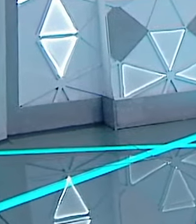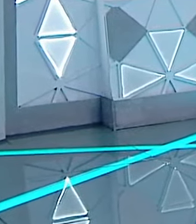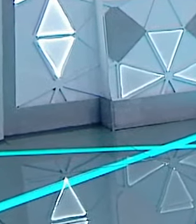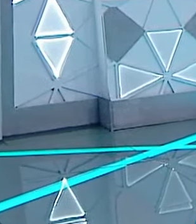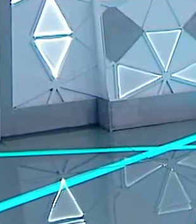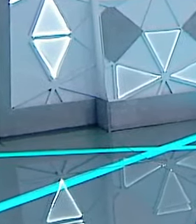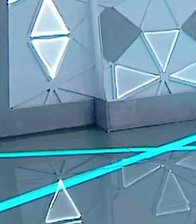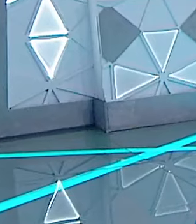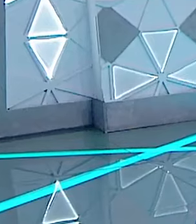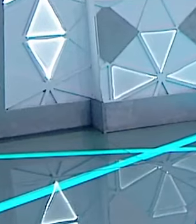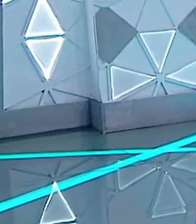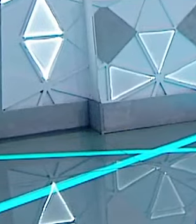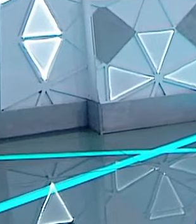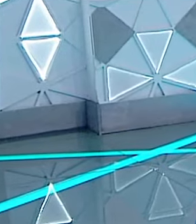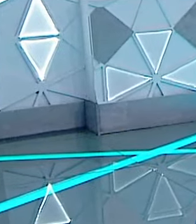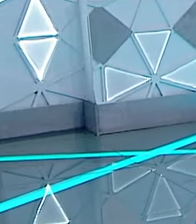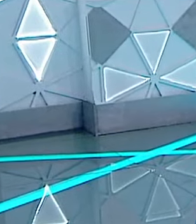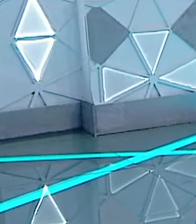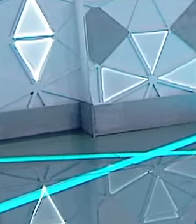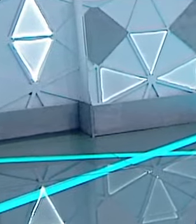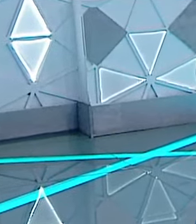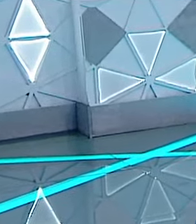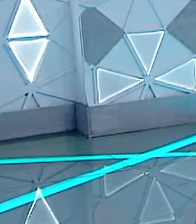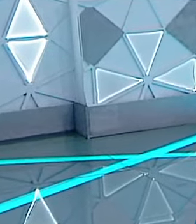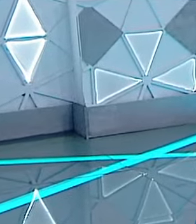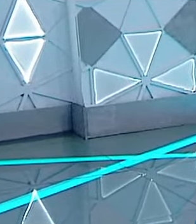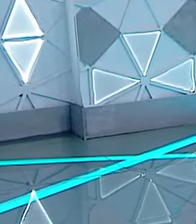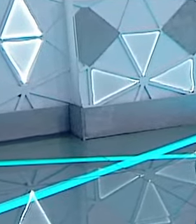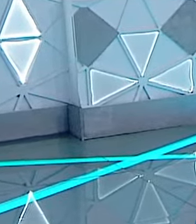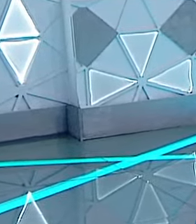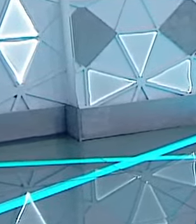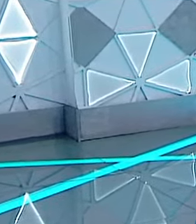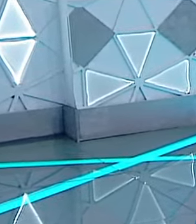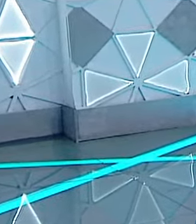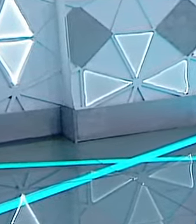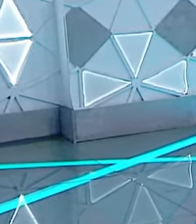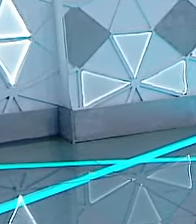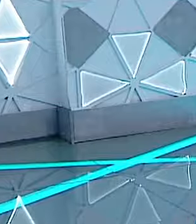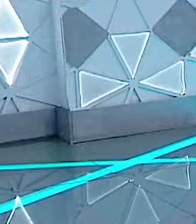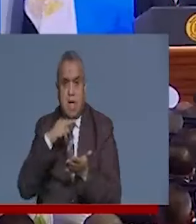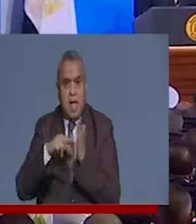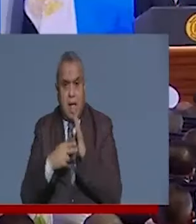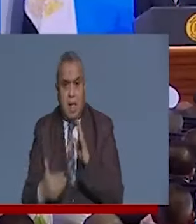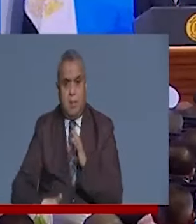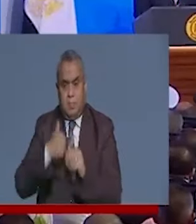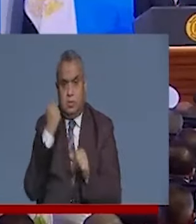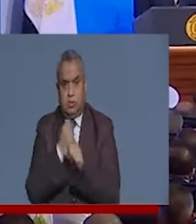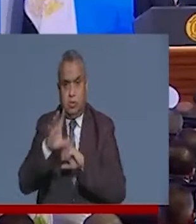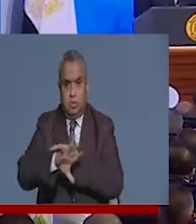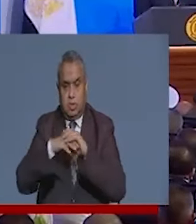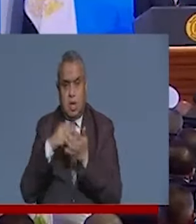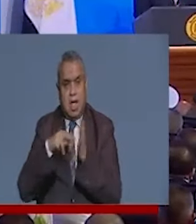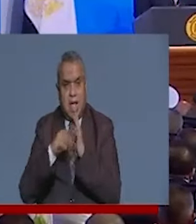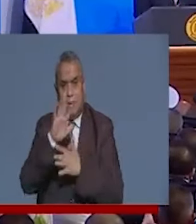كانت مجموعة من المصطلحات اللي يعني اللافتة اللي استخدمها الرئيس، حتى وصفهم العمال بأن هم